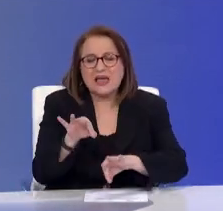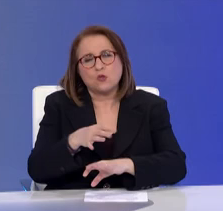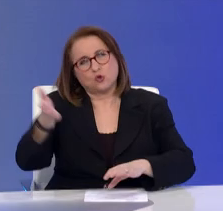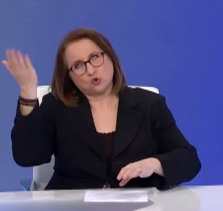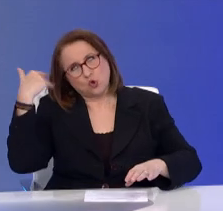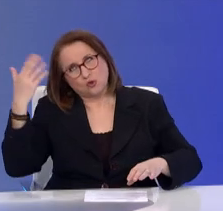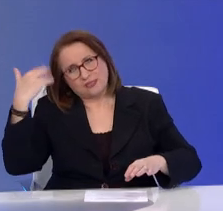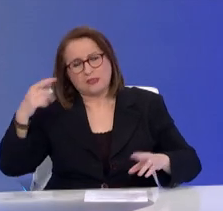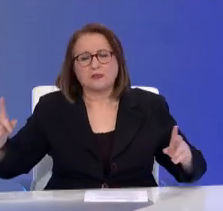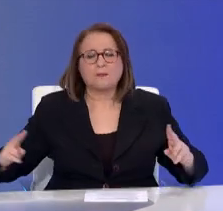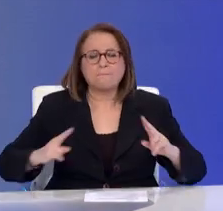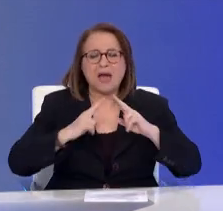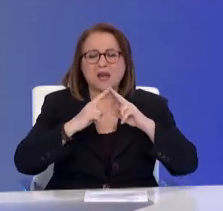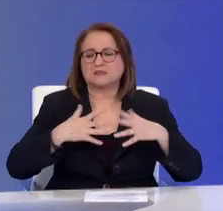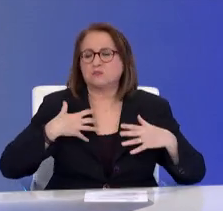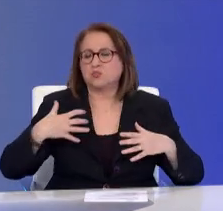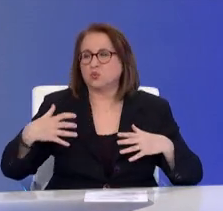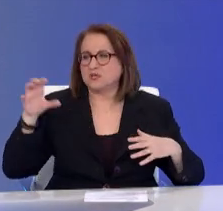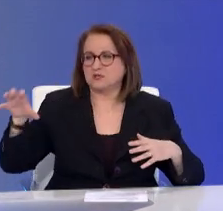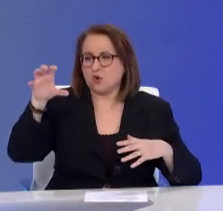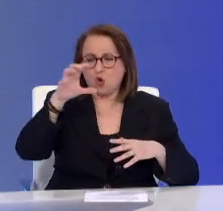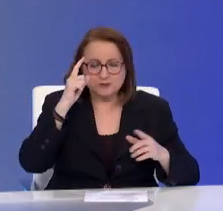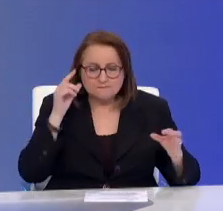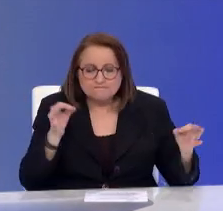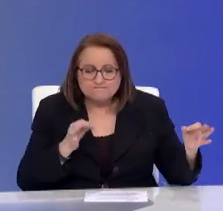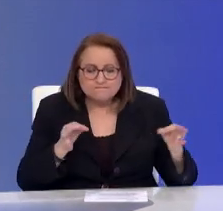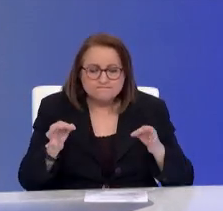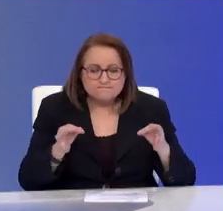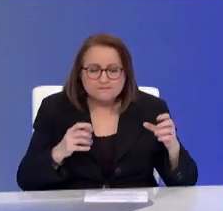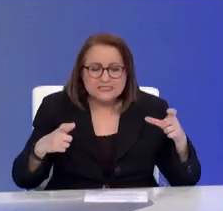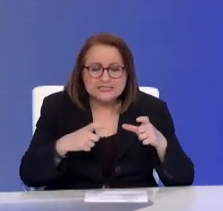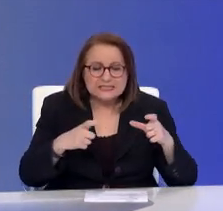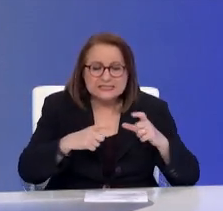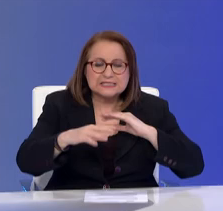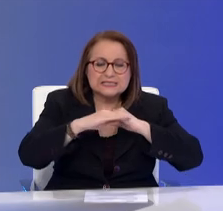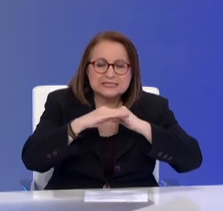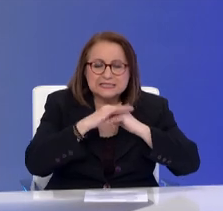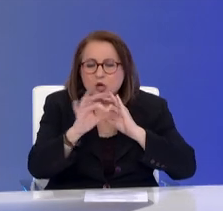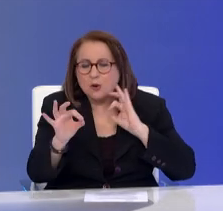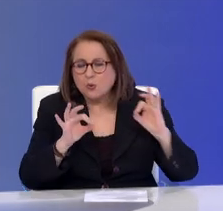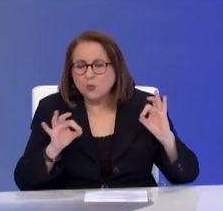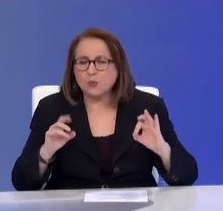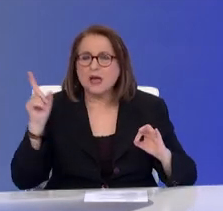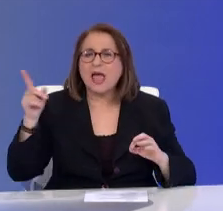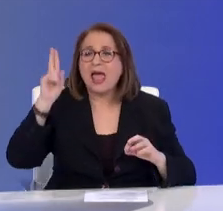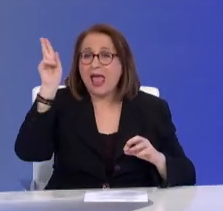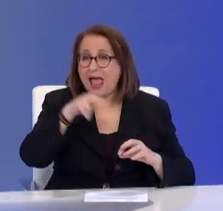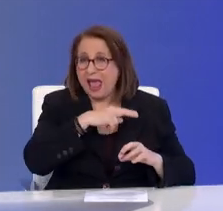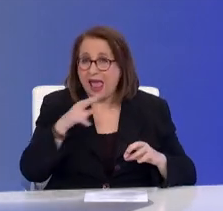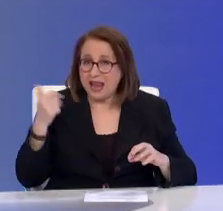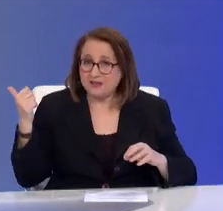Τα σύνορα της σύγχρονης Ελβετίας και η ουδετερότητά της